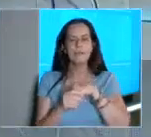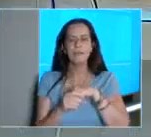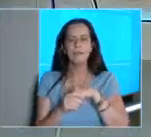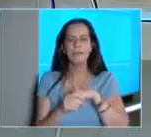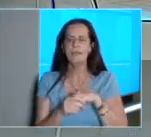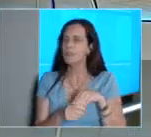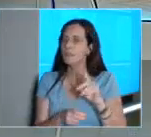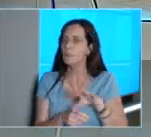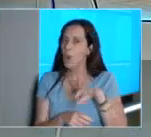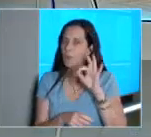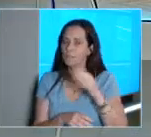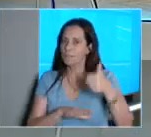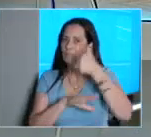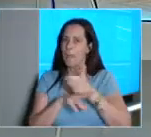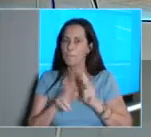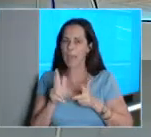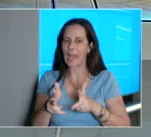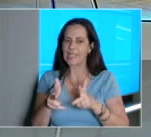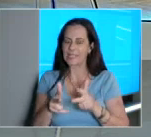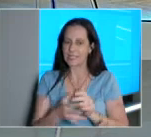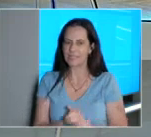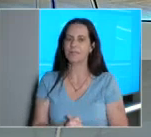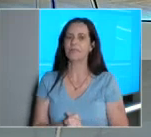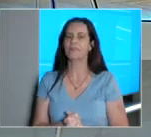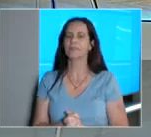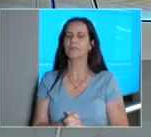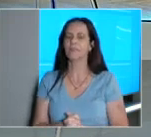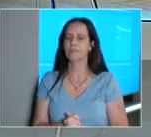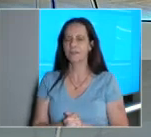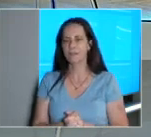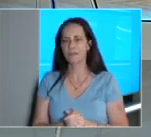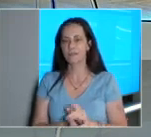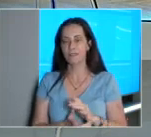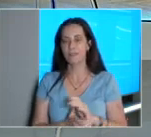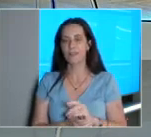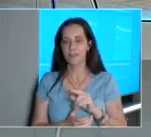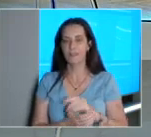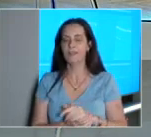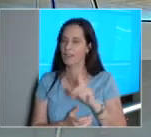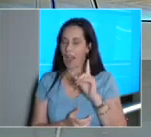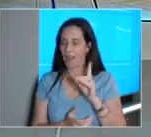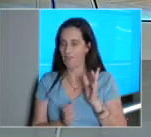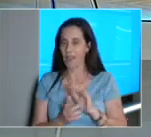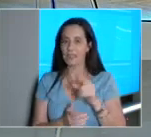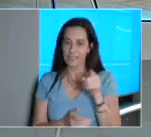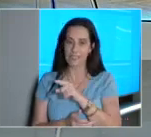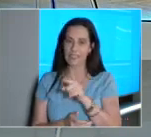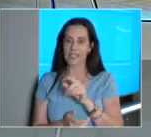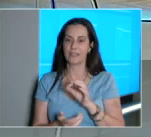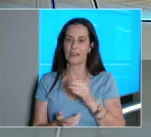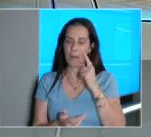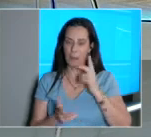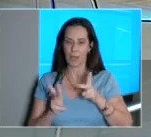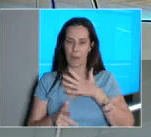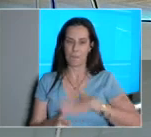שם במקום ליברמן את תמר זנדברג, ראשת מרץ, לא הכי דומה לה בעולם, אבל בסדר, זה שכתוב עליה מרץ